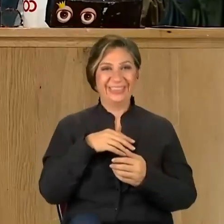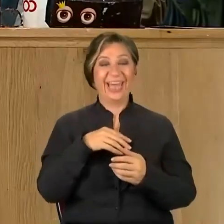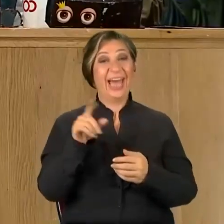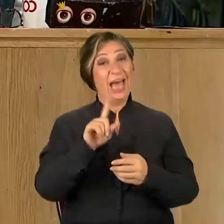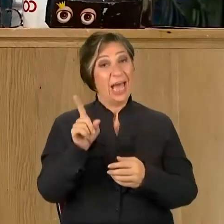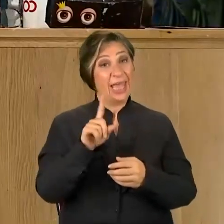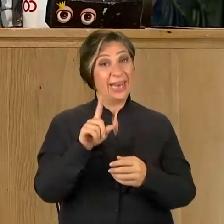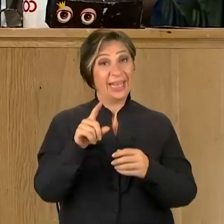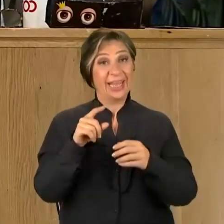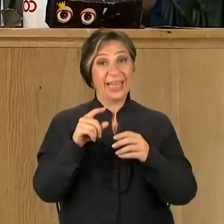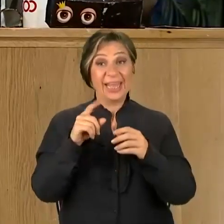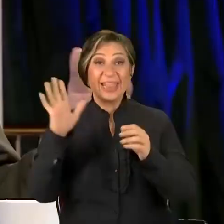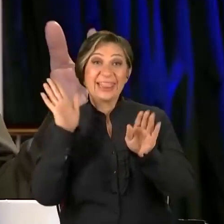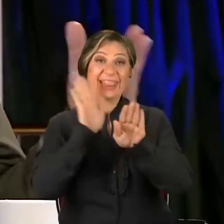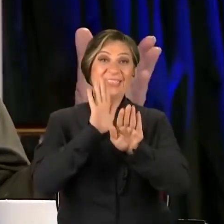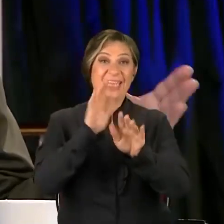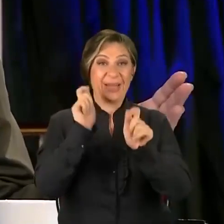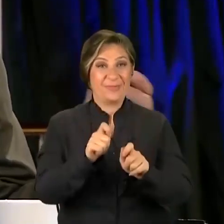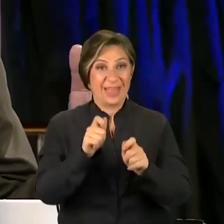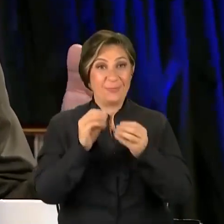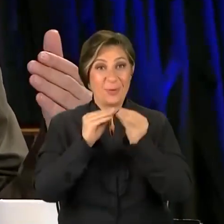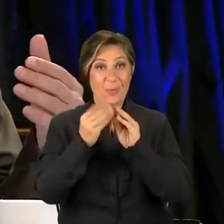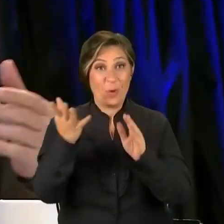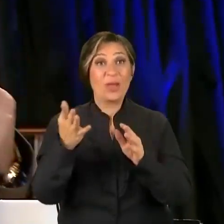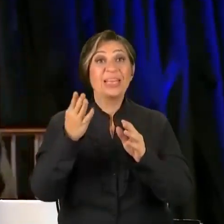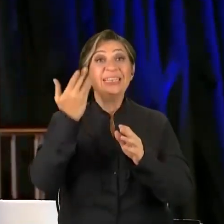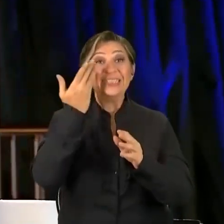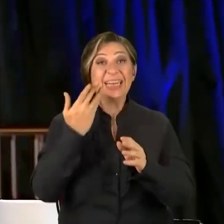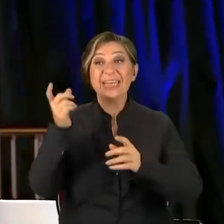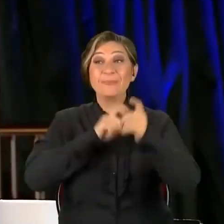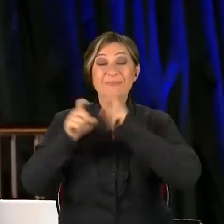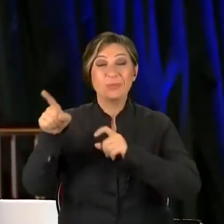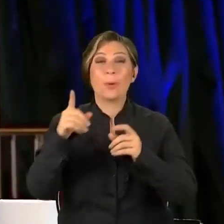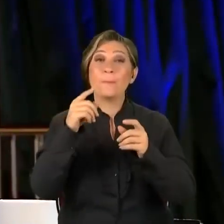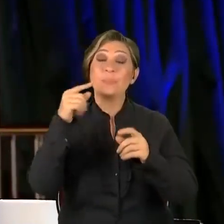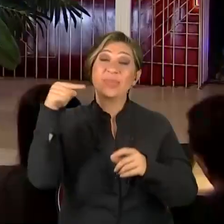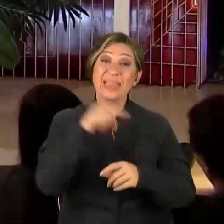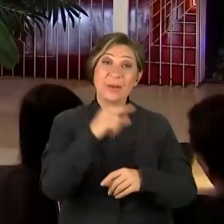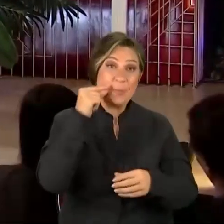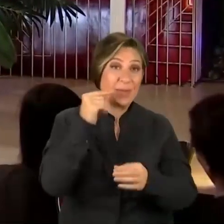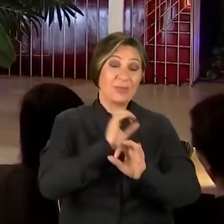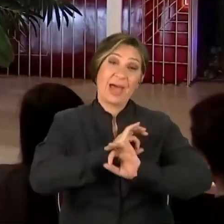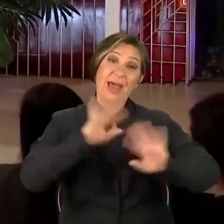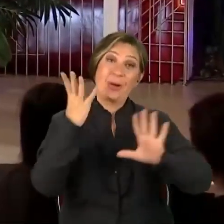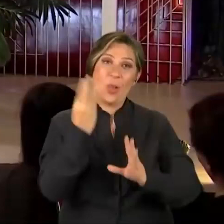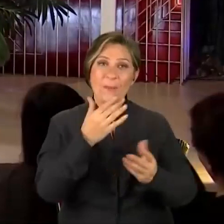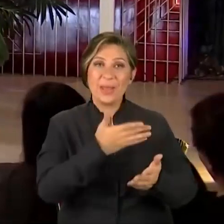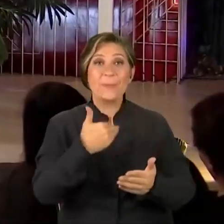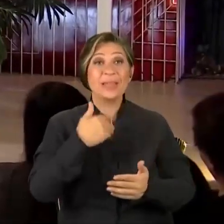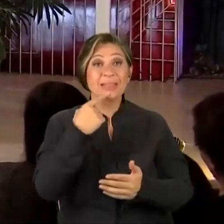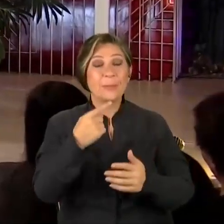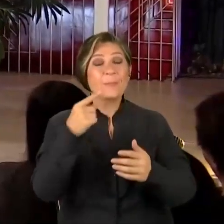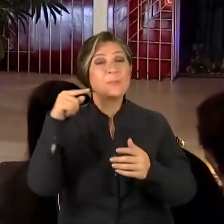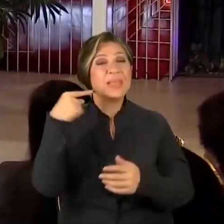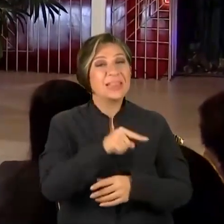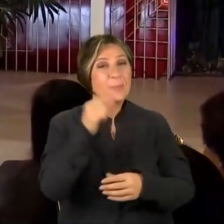var ya Canon yaptılar seyirciyle problem oldu hasta seyirci ya Belki bu Binali beyin de dehası olabilir yani ben dedim